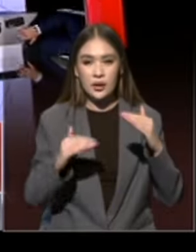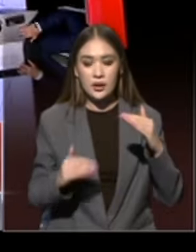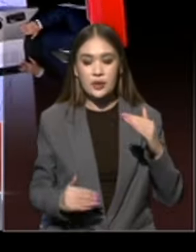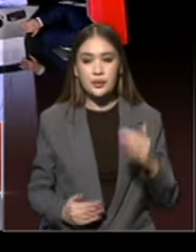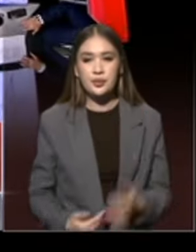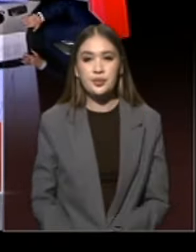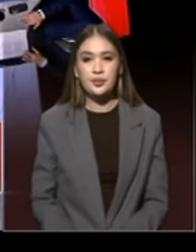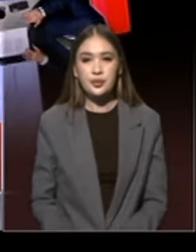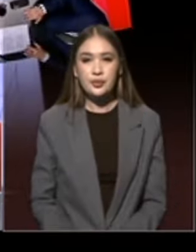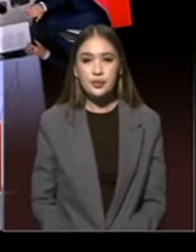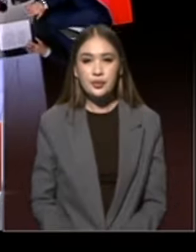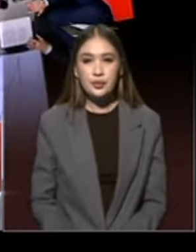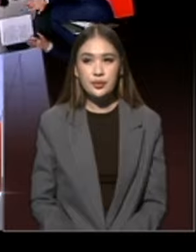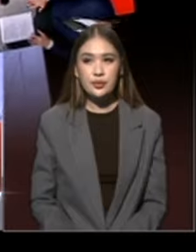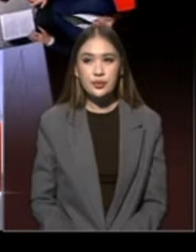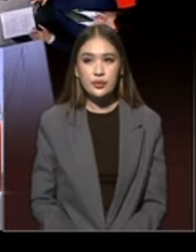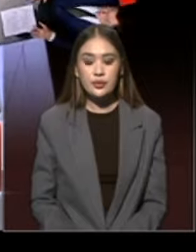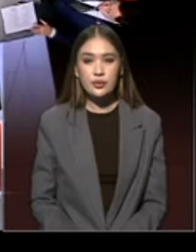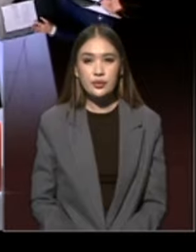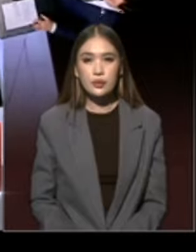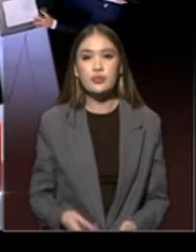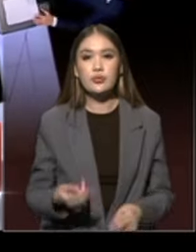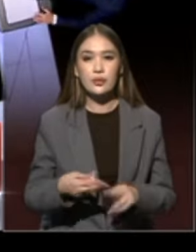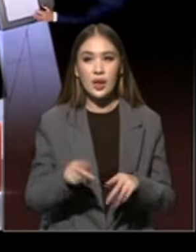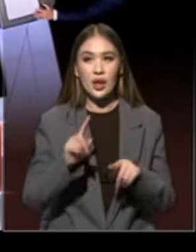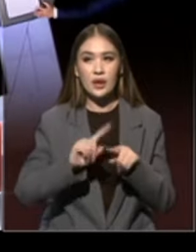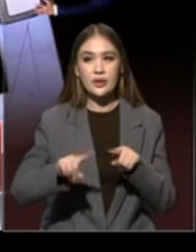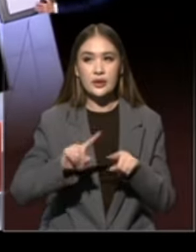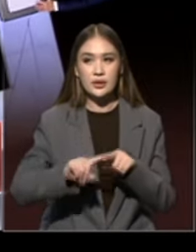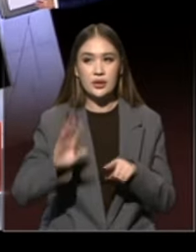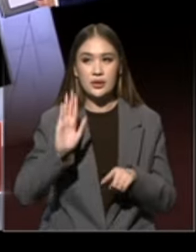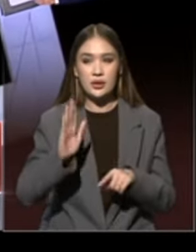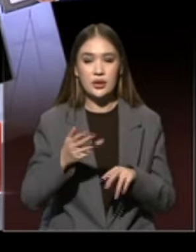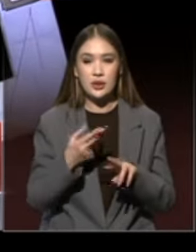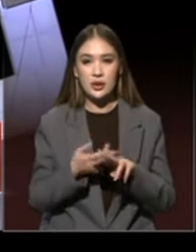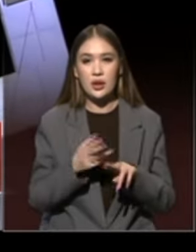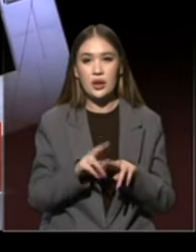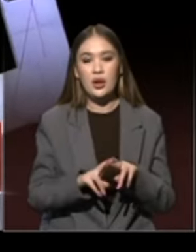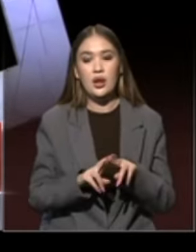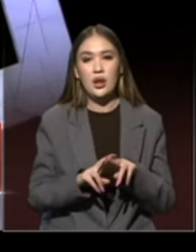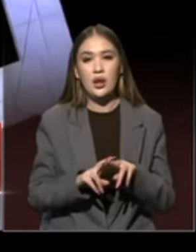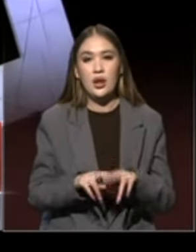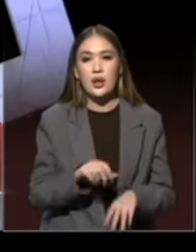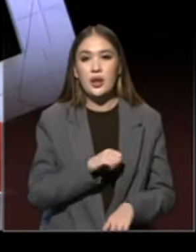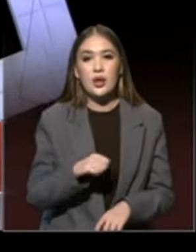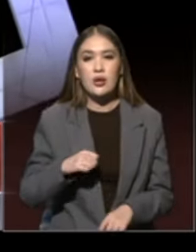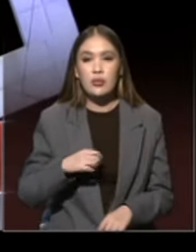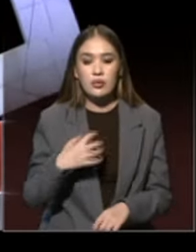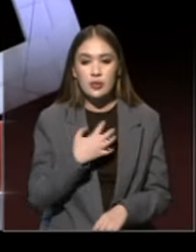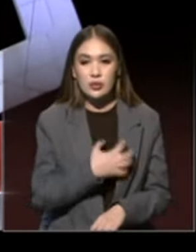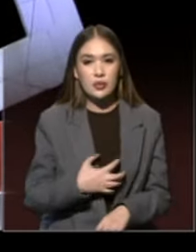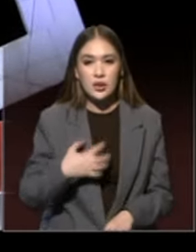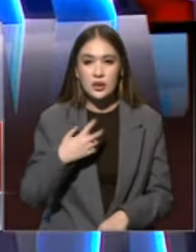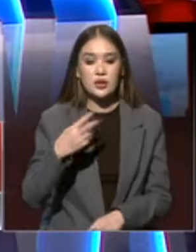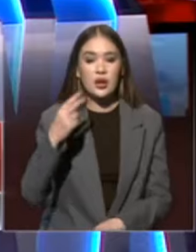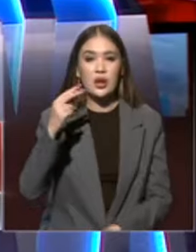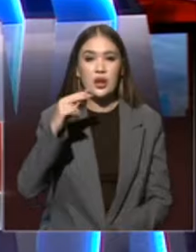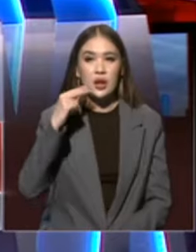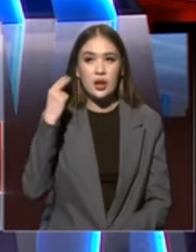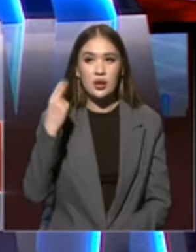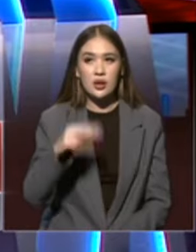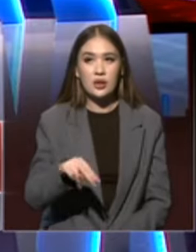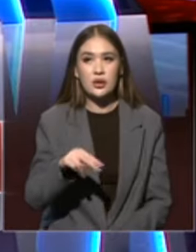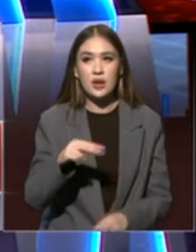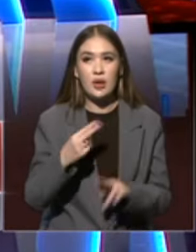емес. Енді мен ойымша ондай ескеру керек. Ол тездетеді бұл жұмысты. Иә. Мен ойымша бұл жерде ең бастысы сапа деп ойлаймын. Ертең ол ағайындар